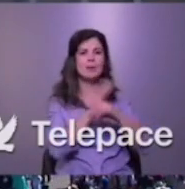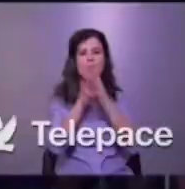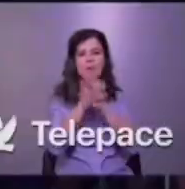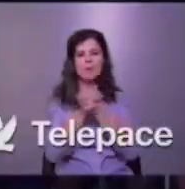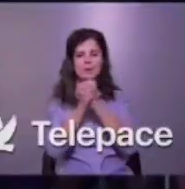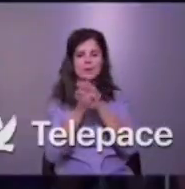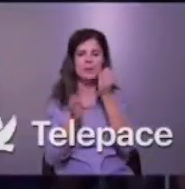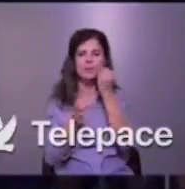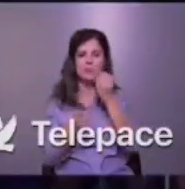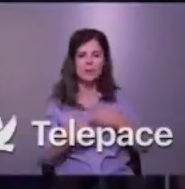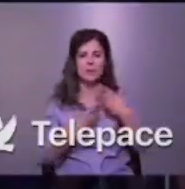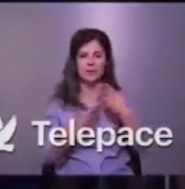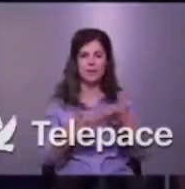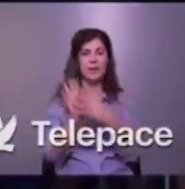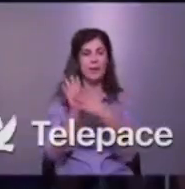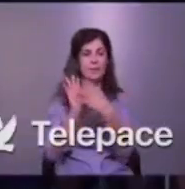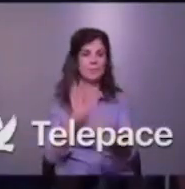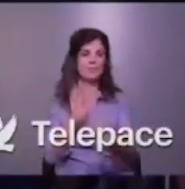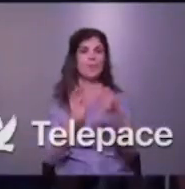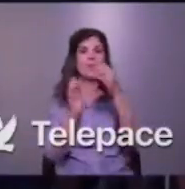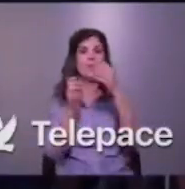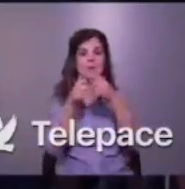Marto.